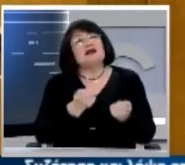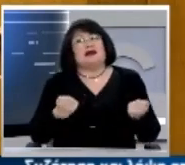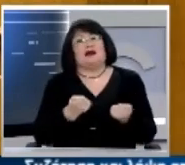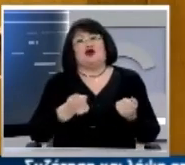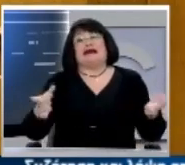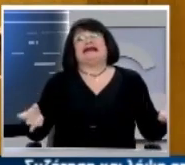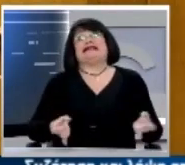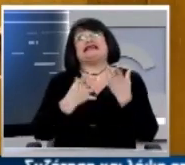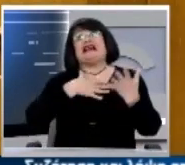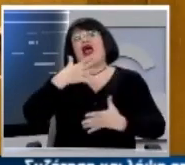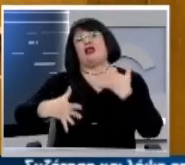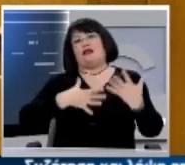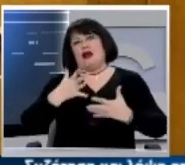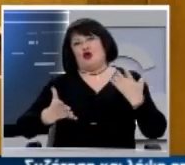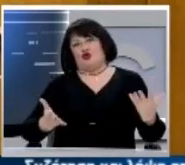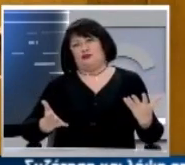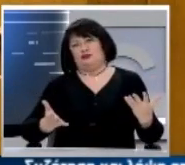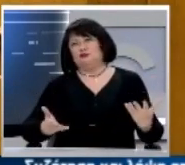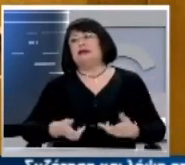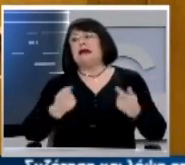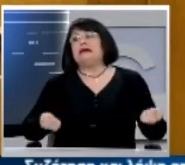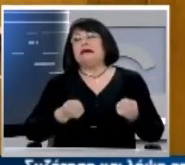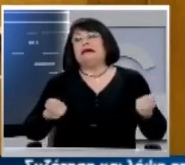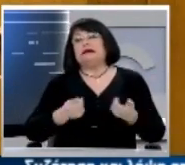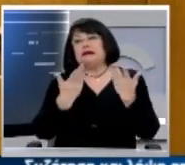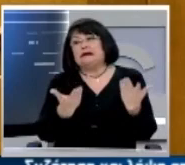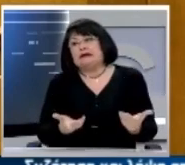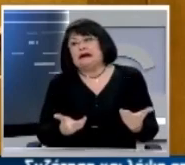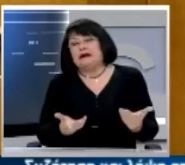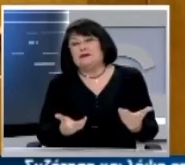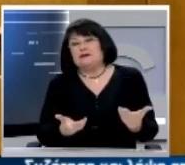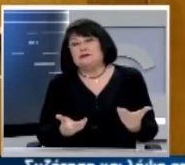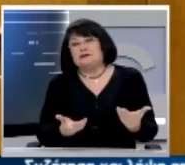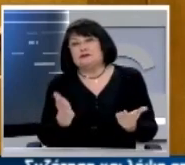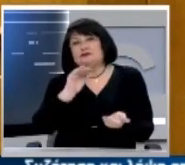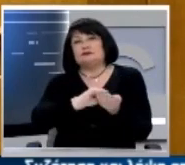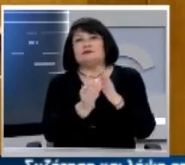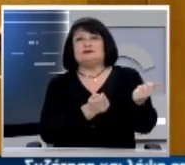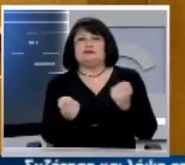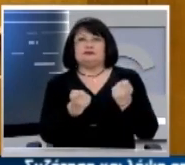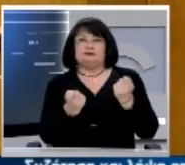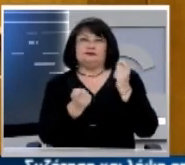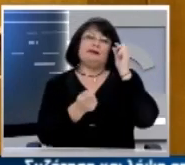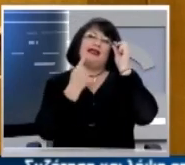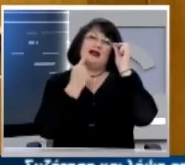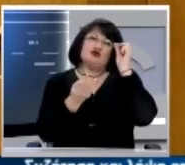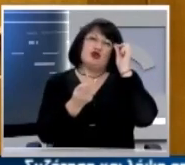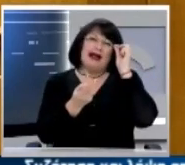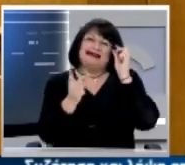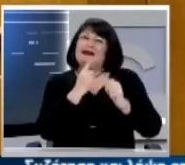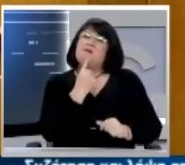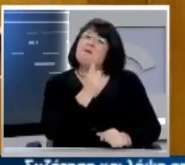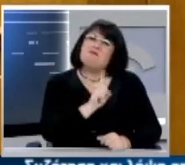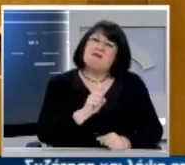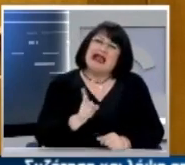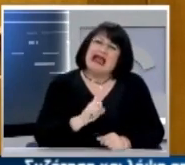κύριε εδώ Τσανακόπλε, το βήμα και ο κύριος Τσοχατζόπουλος. Κύριε Τσανακόπλε, για σκευωρία από τούτο εδώ. Δεν ξέρω, μπορεί να μην σας αρέσουν αυτά κύριος, που